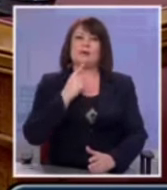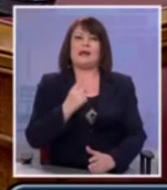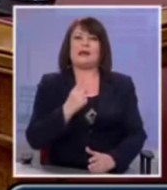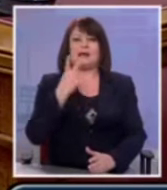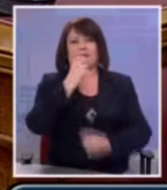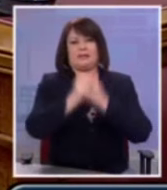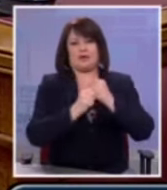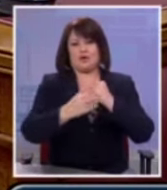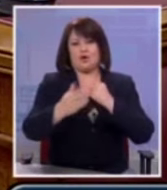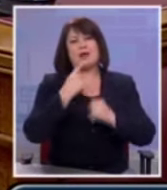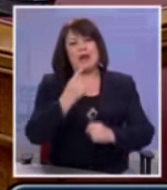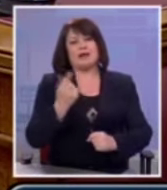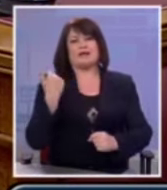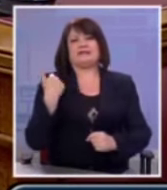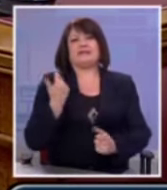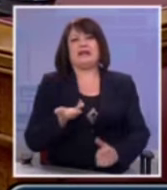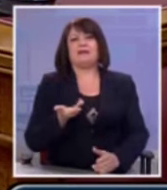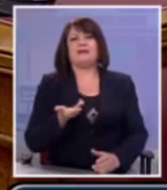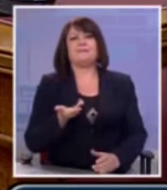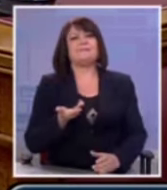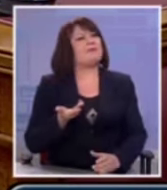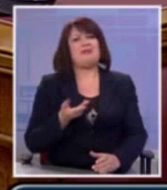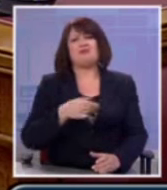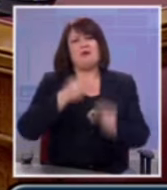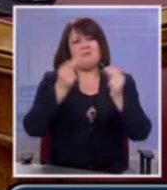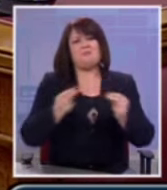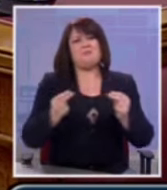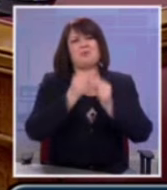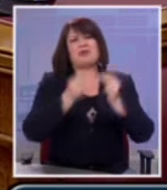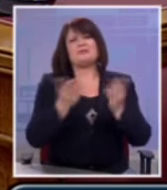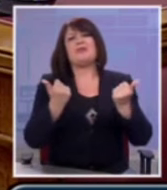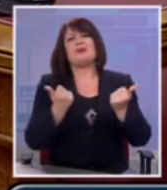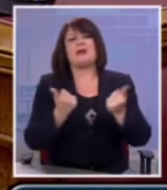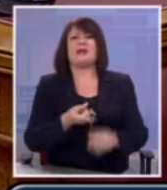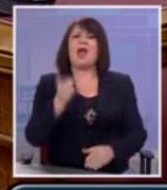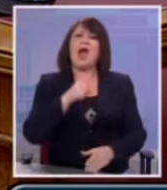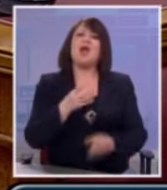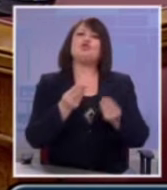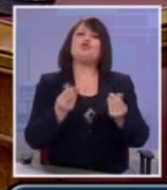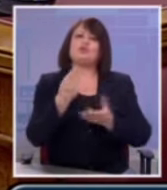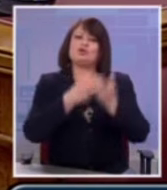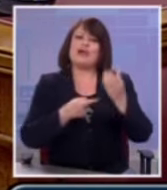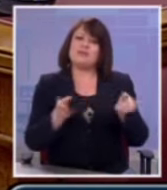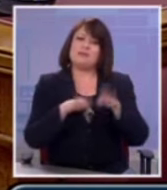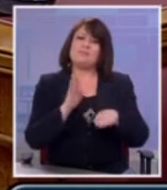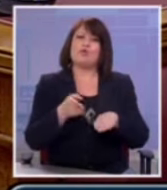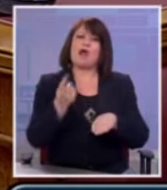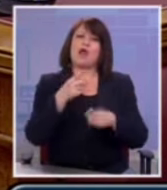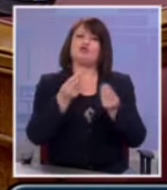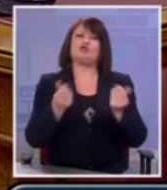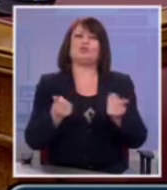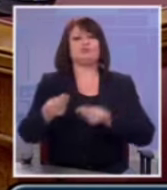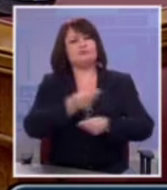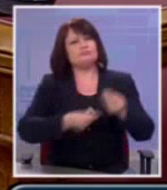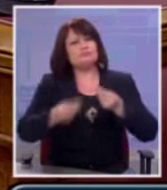επόμενα 2 χρόνια, αυτή είναι μια αντιπαραγωγική συζήτηση, γιατί υπάρχουν άλλοι τρόποι κάλυψης των ελλειμμάτων αυτών. Θα μπορούσαν να υπάρχουν